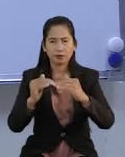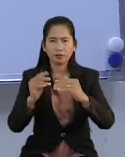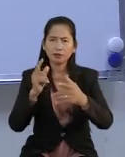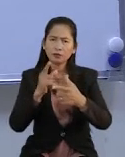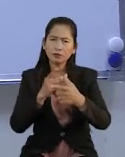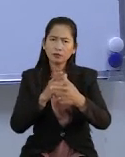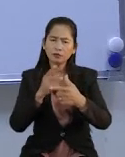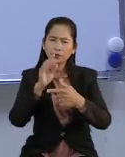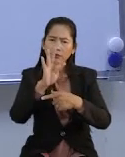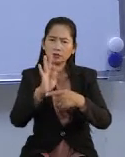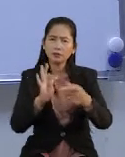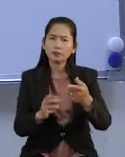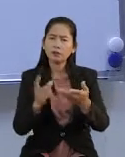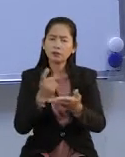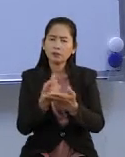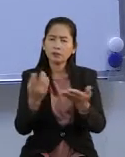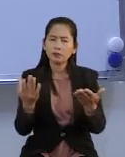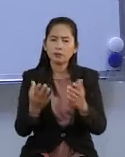dạng đôi mặt định